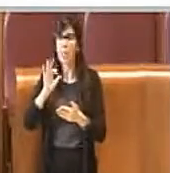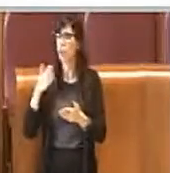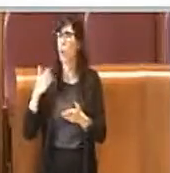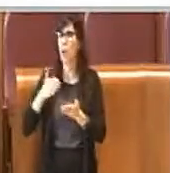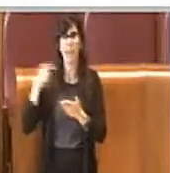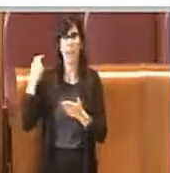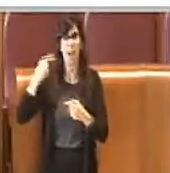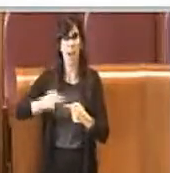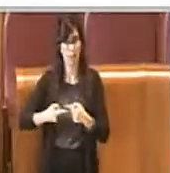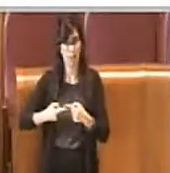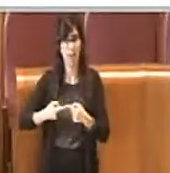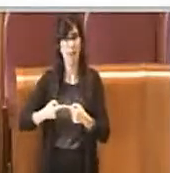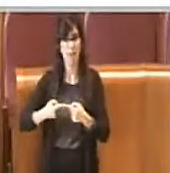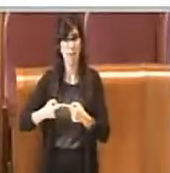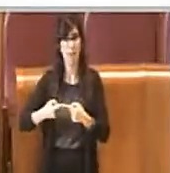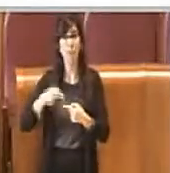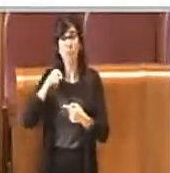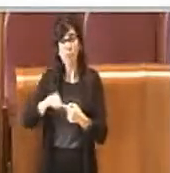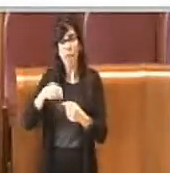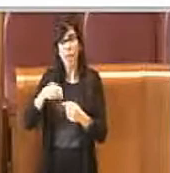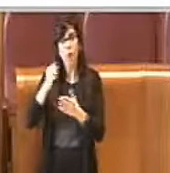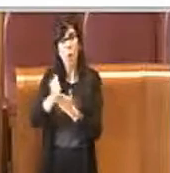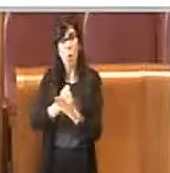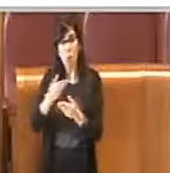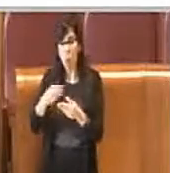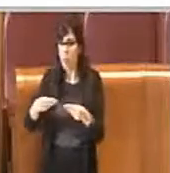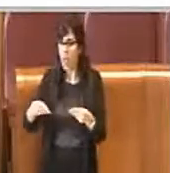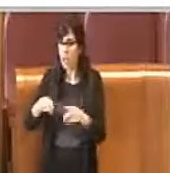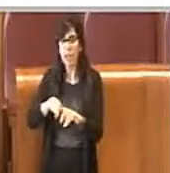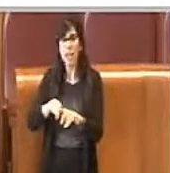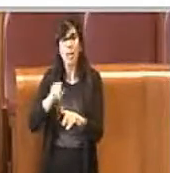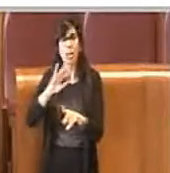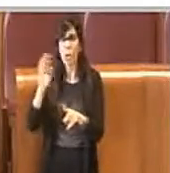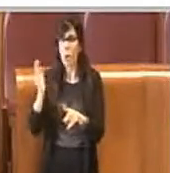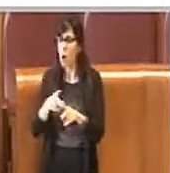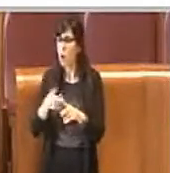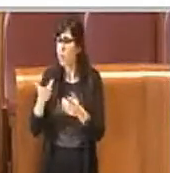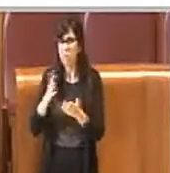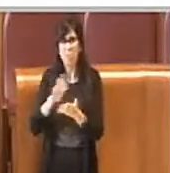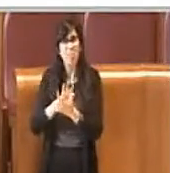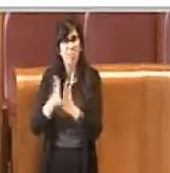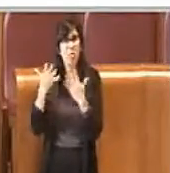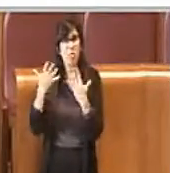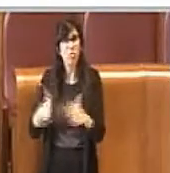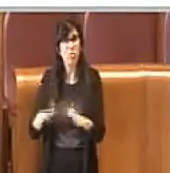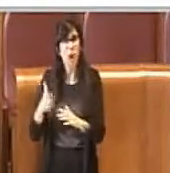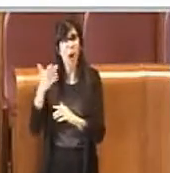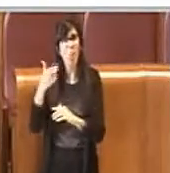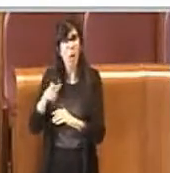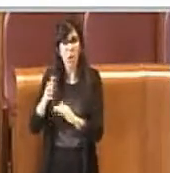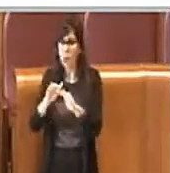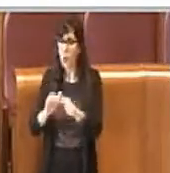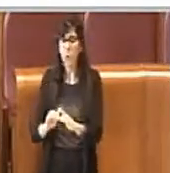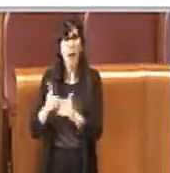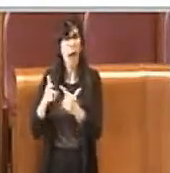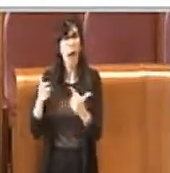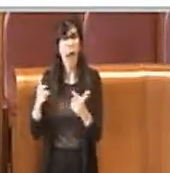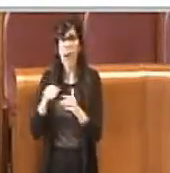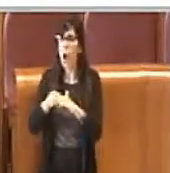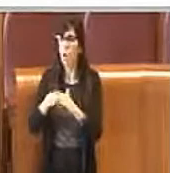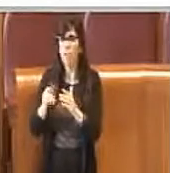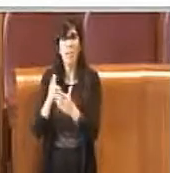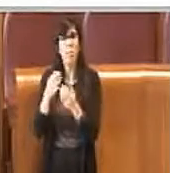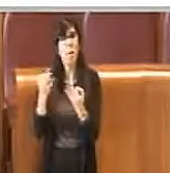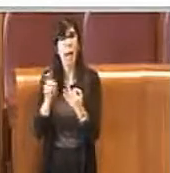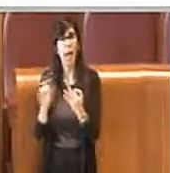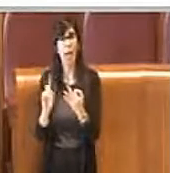50 anni, che versa in condizioni drammatiche per quello che riguarda la sua tutela e